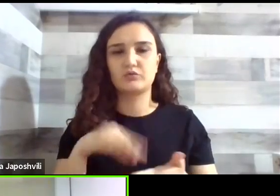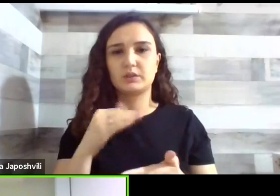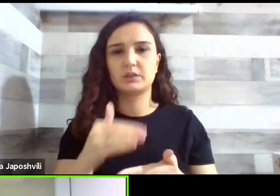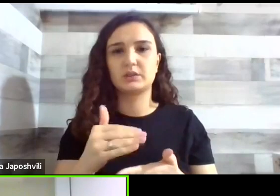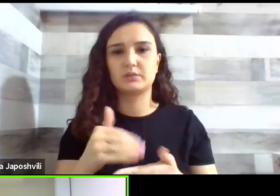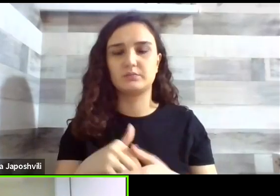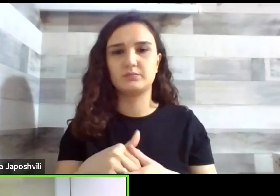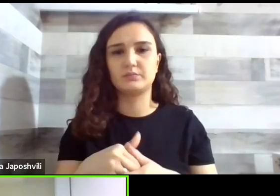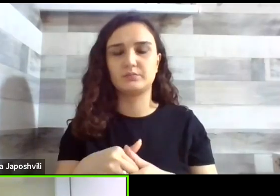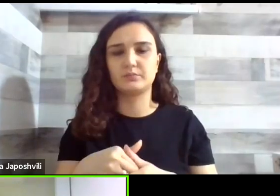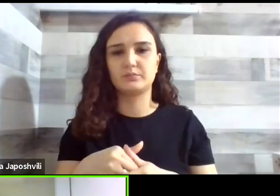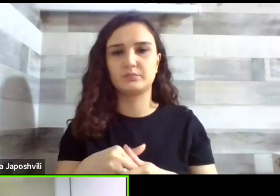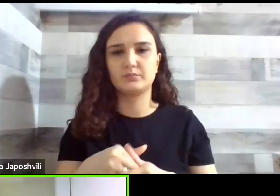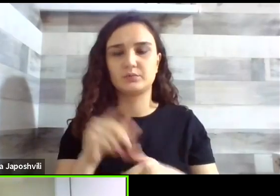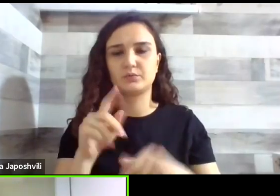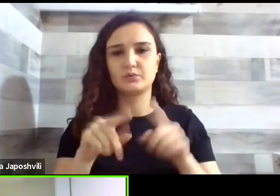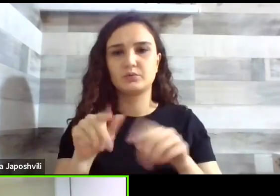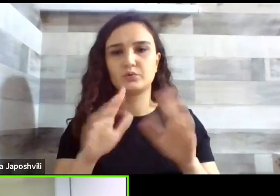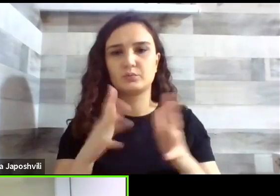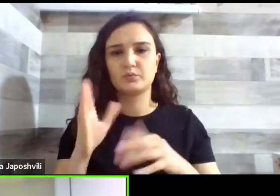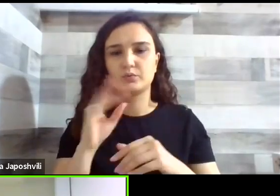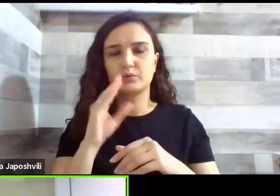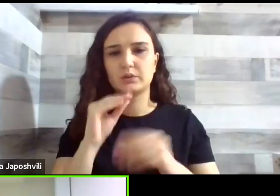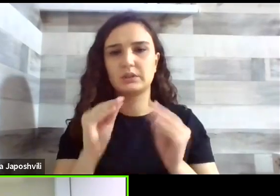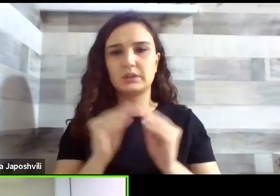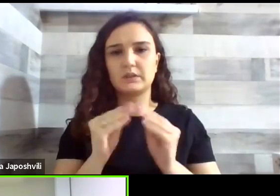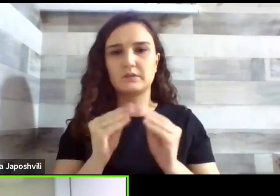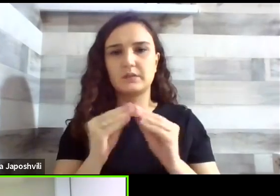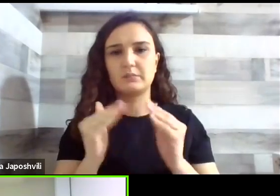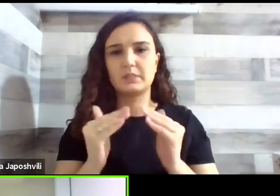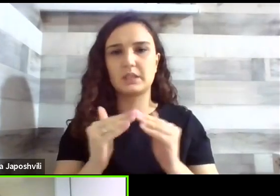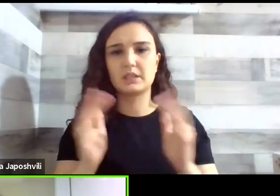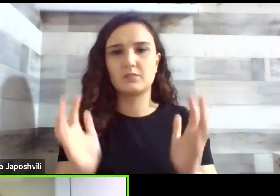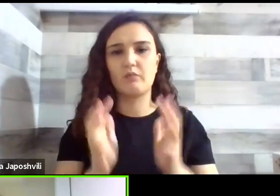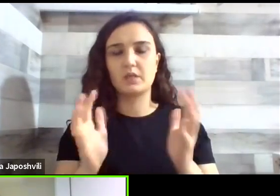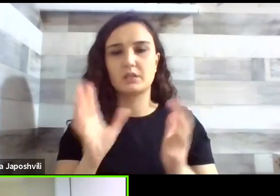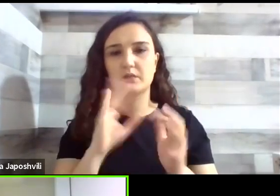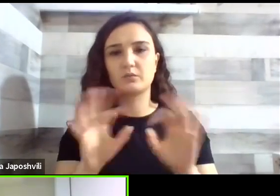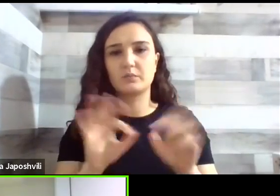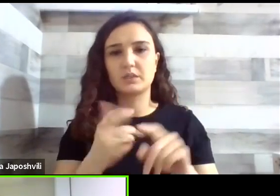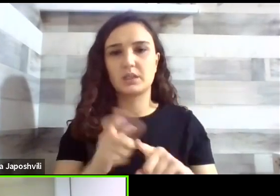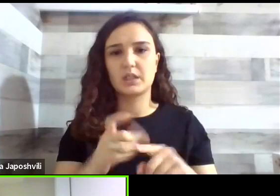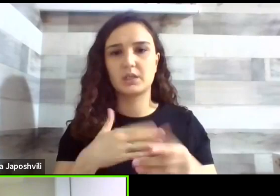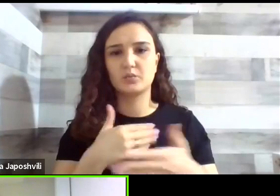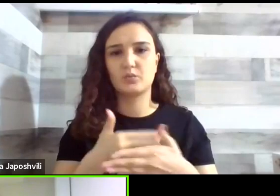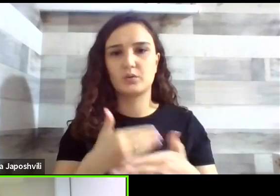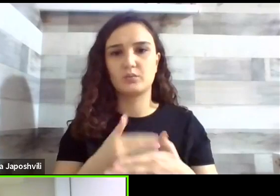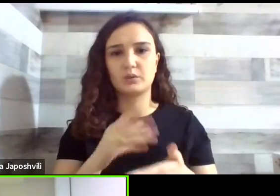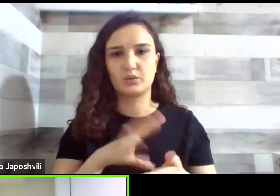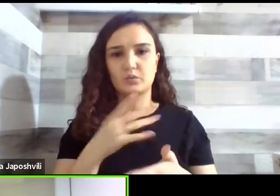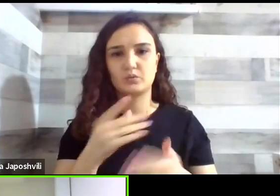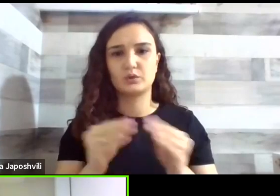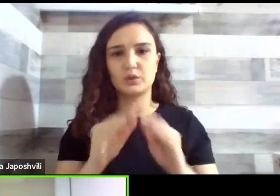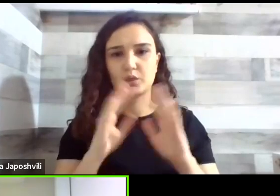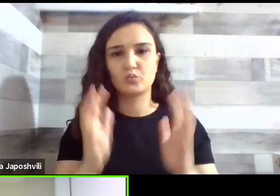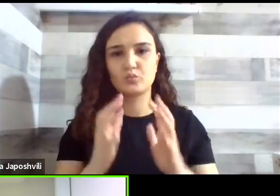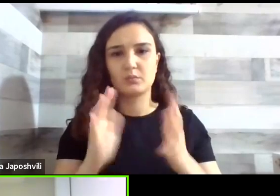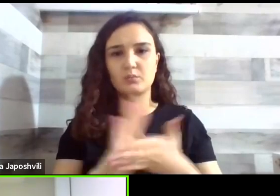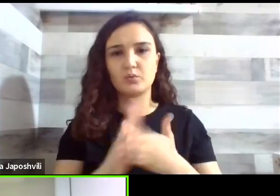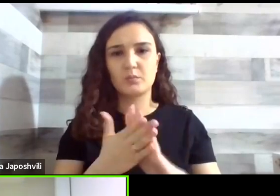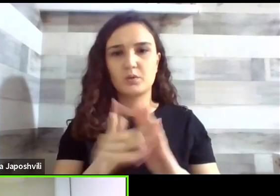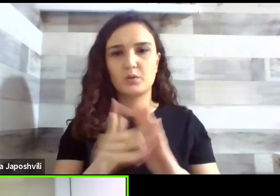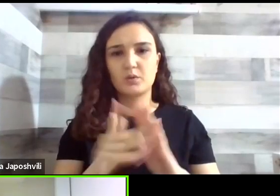აქ ზოგ შემთხვევაში, ხო, როდესაც იგივე ბინაზე მოვლაზე ვსაუბრობთ, იქ ძალიან აქტუალური იყოს შენარჩუნება. Ხო, მდგომარეობის,